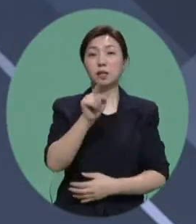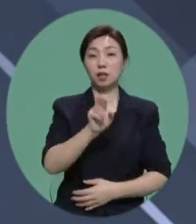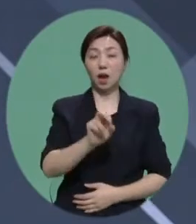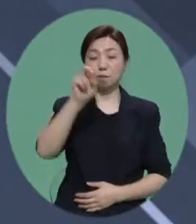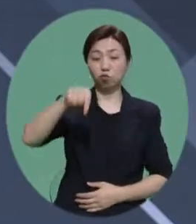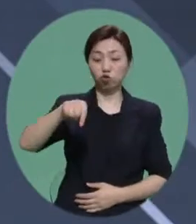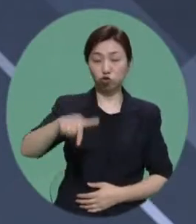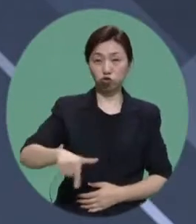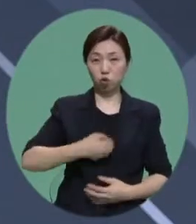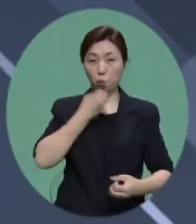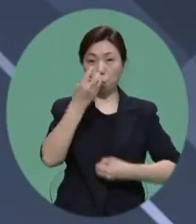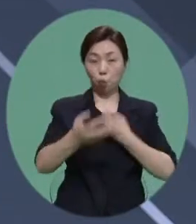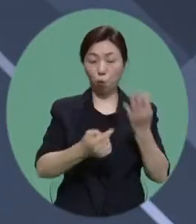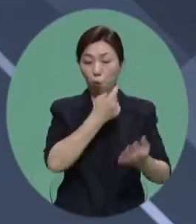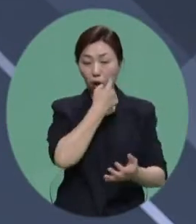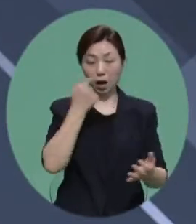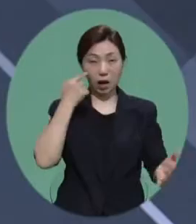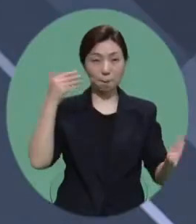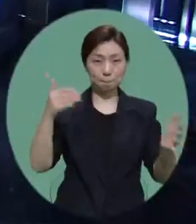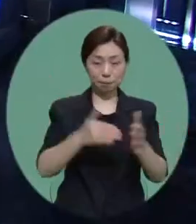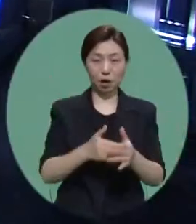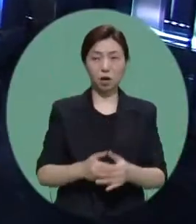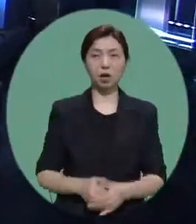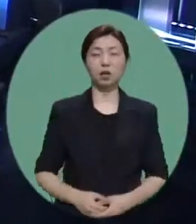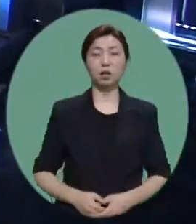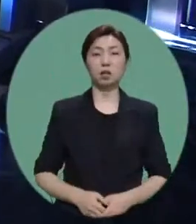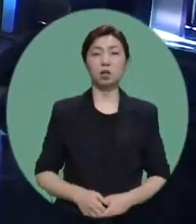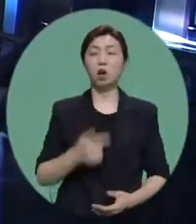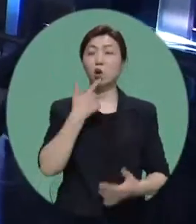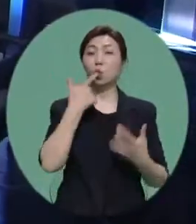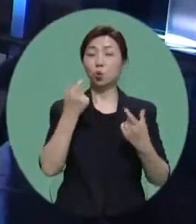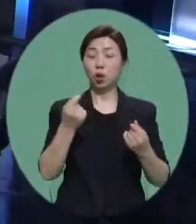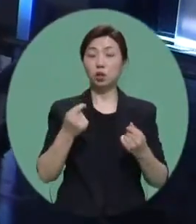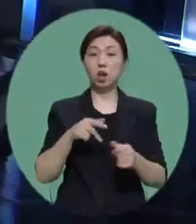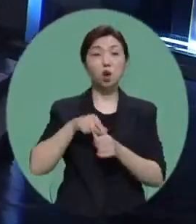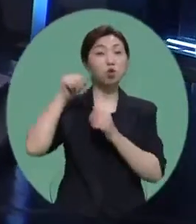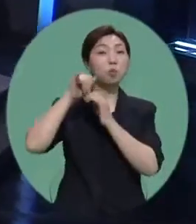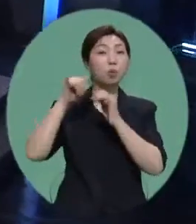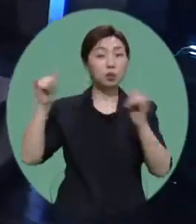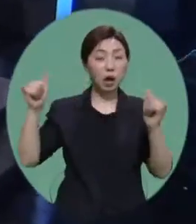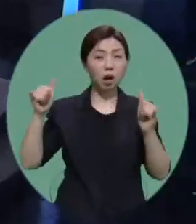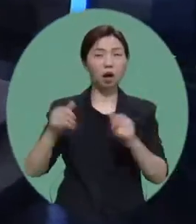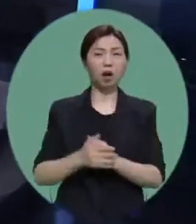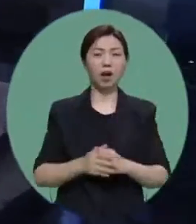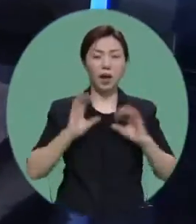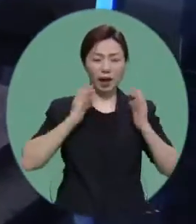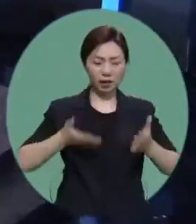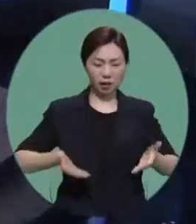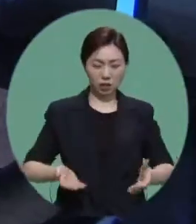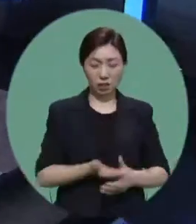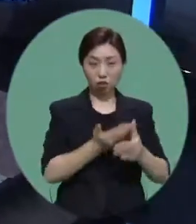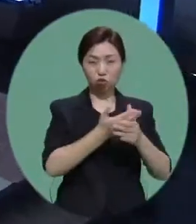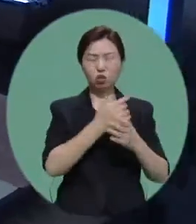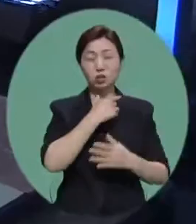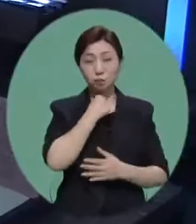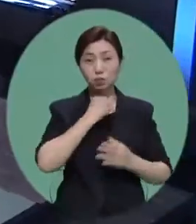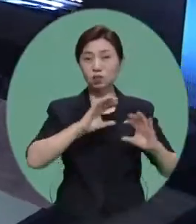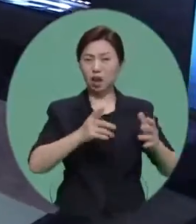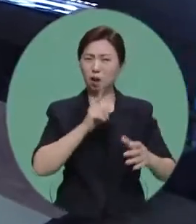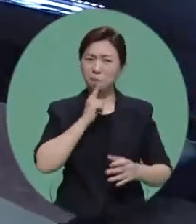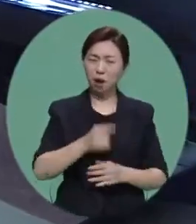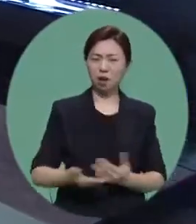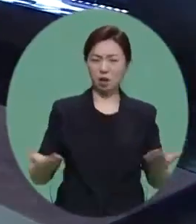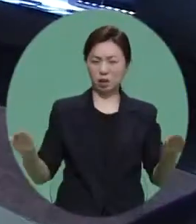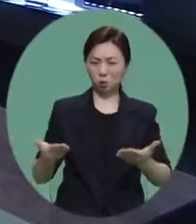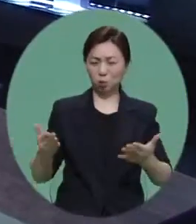있습니다 이런 후보가 아이 키우고 싶은 나라 얘기를 하고 노동 같이 얘기하고